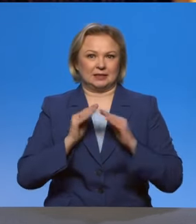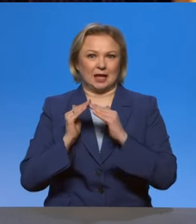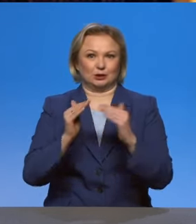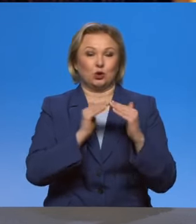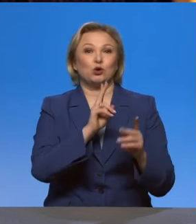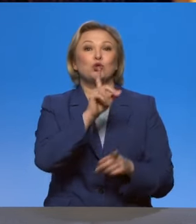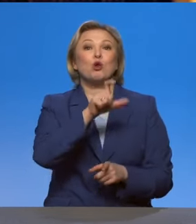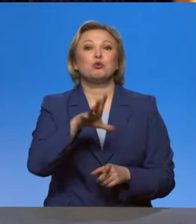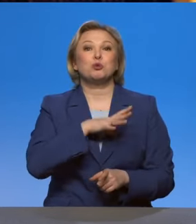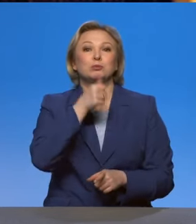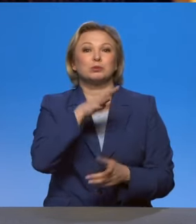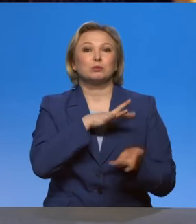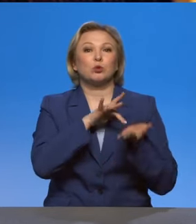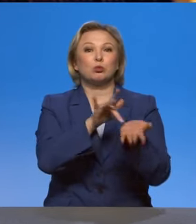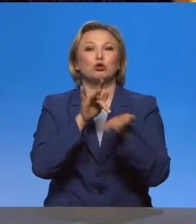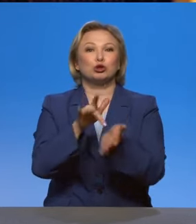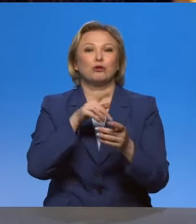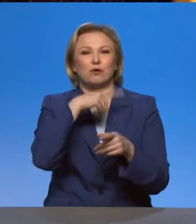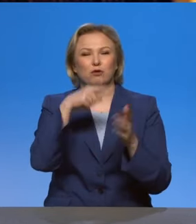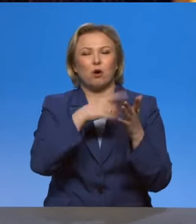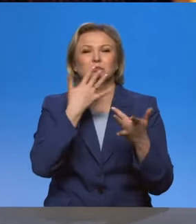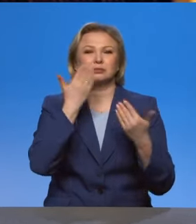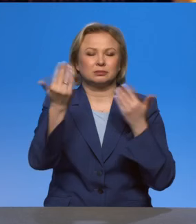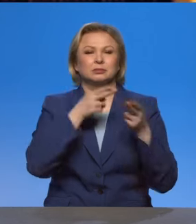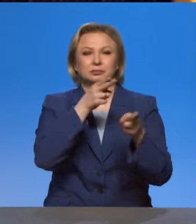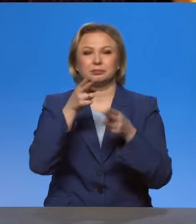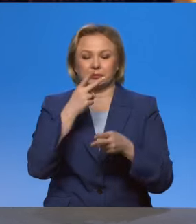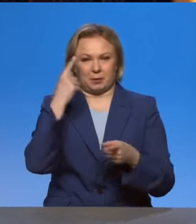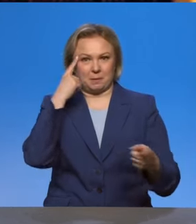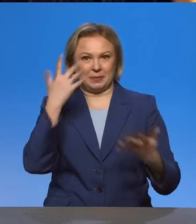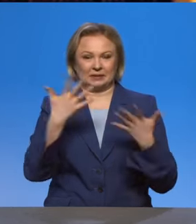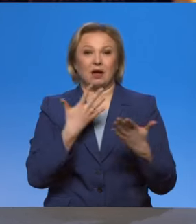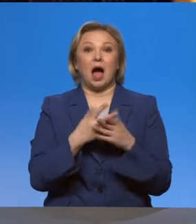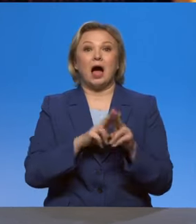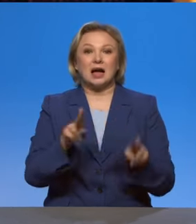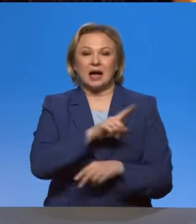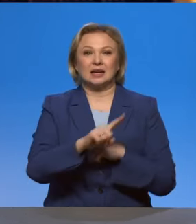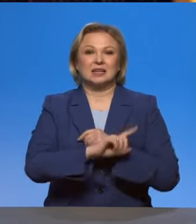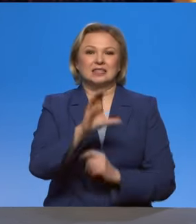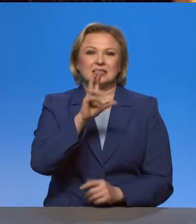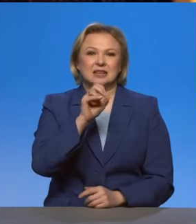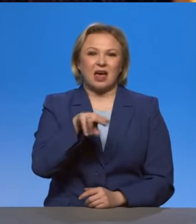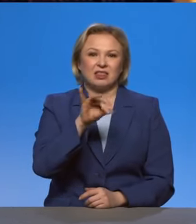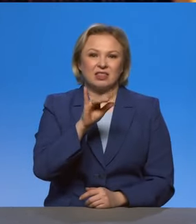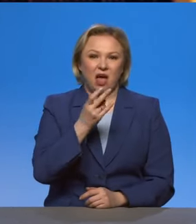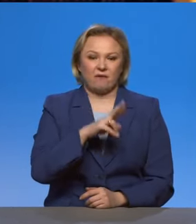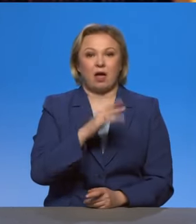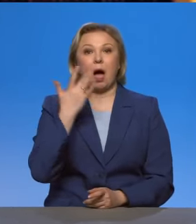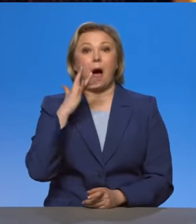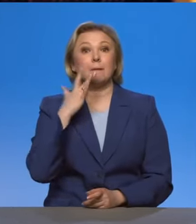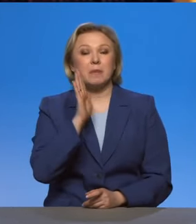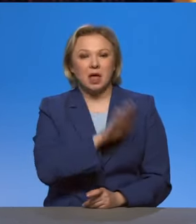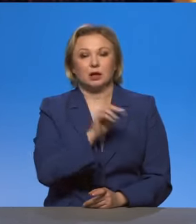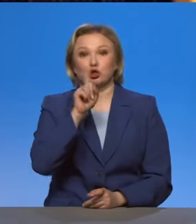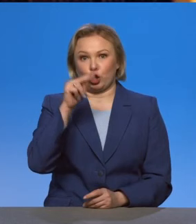по миру, тоже, в принципе, себе представляют. Это вся Скандинавия, это вся Америка, это даже Китай. То есть если мы с